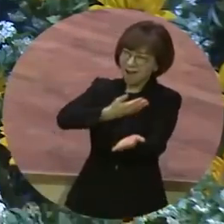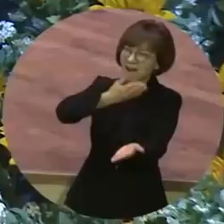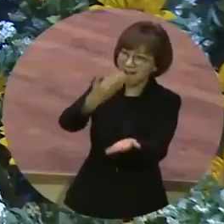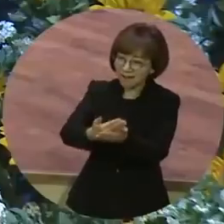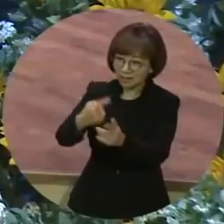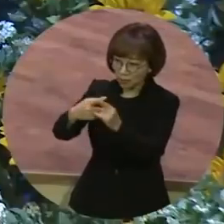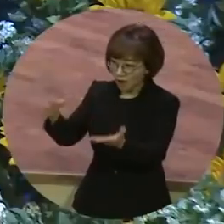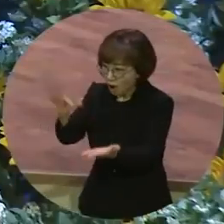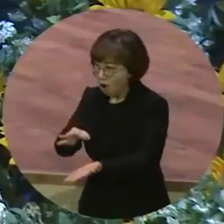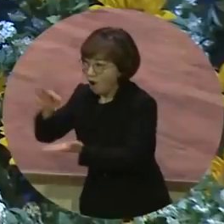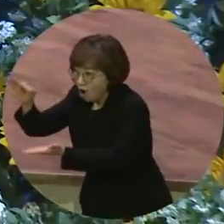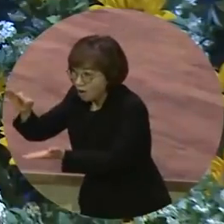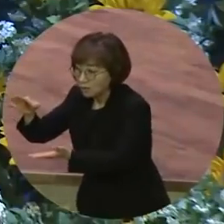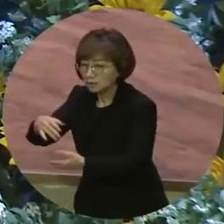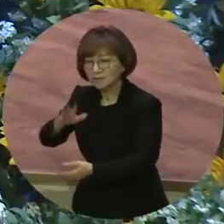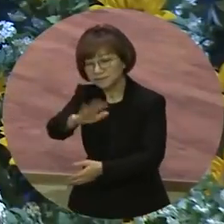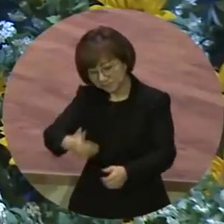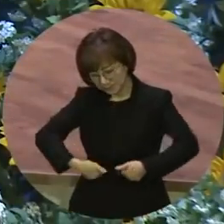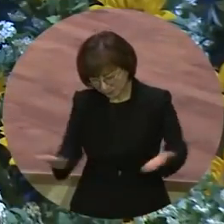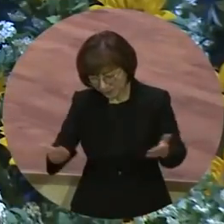할게 필요 없어요.